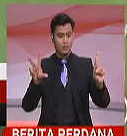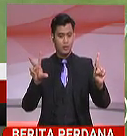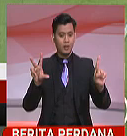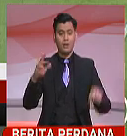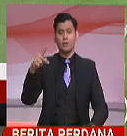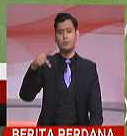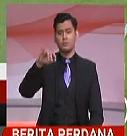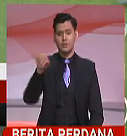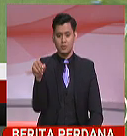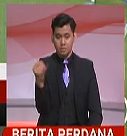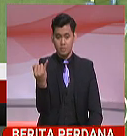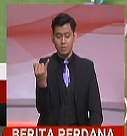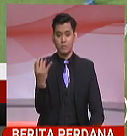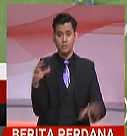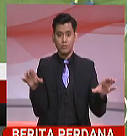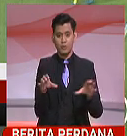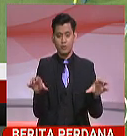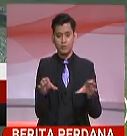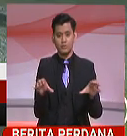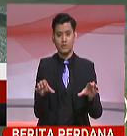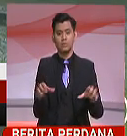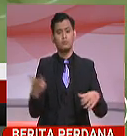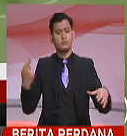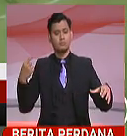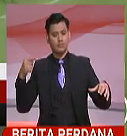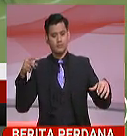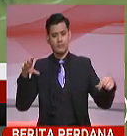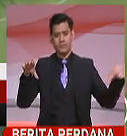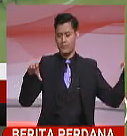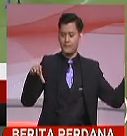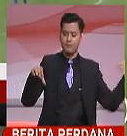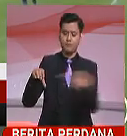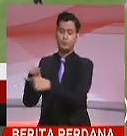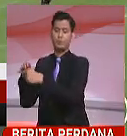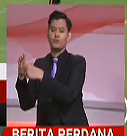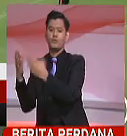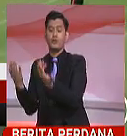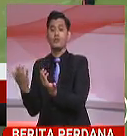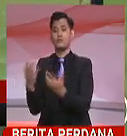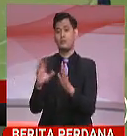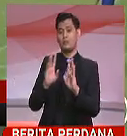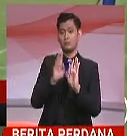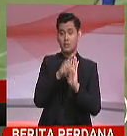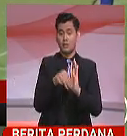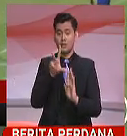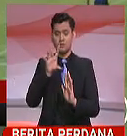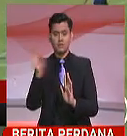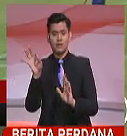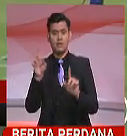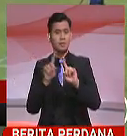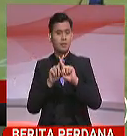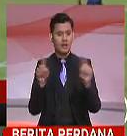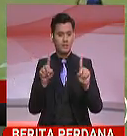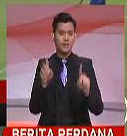rumah apabila Cogliles Warren Raj membuka tirai jaringan menerusi sepakan penalti pada minit ke-39. Namun, KDA